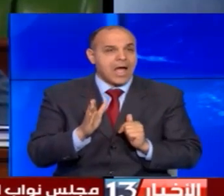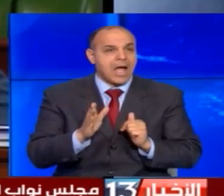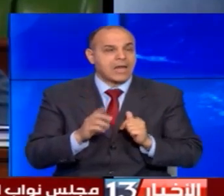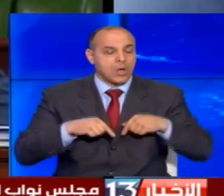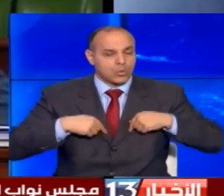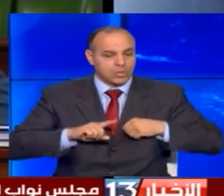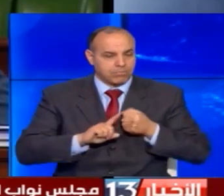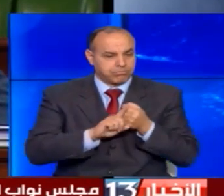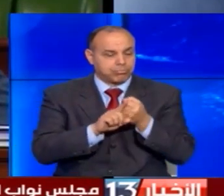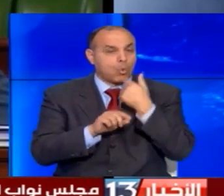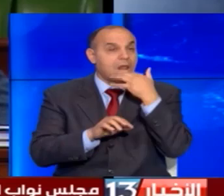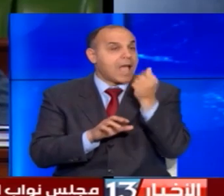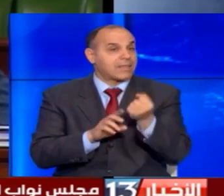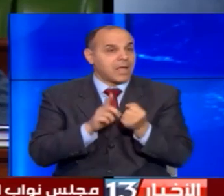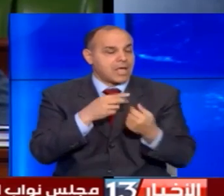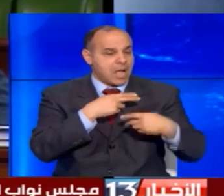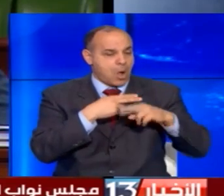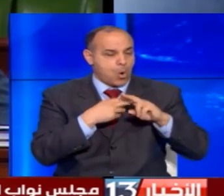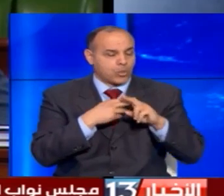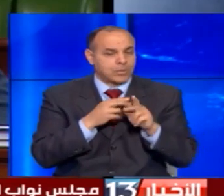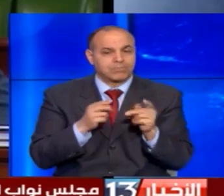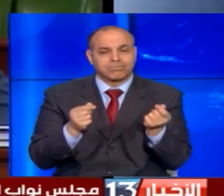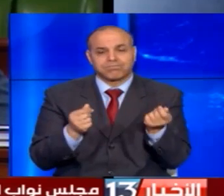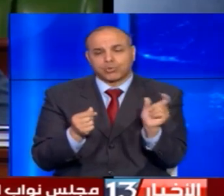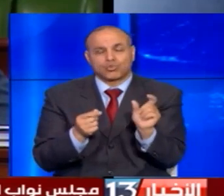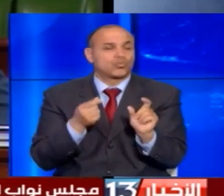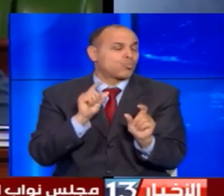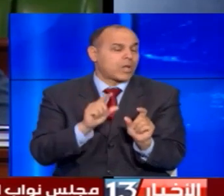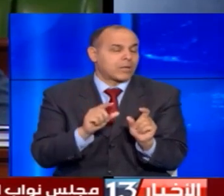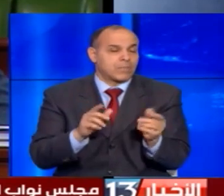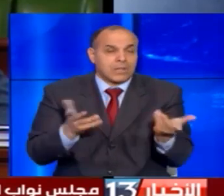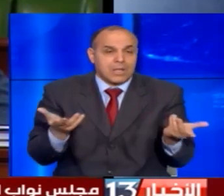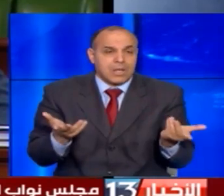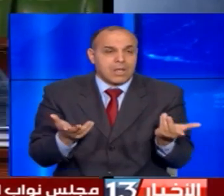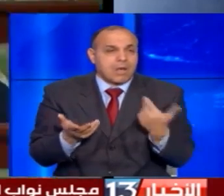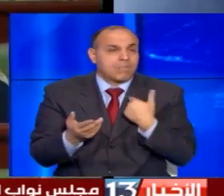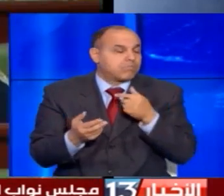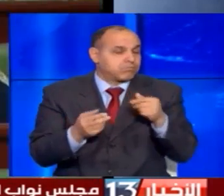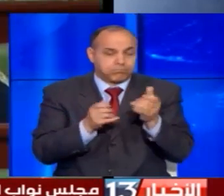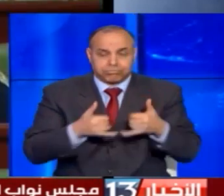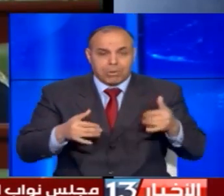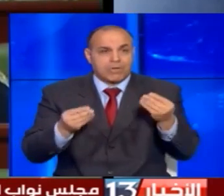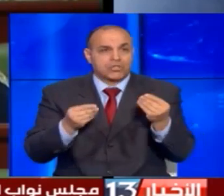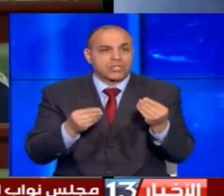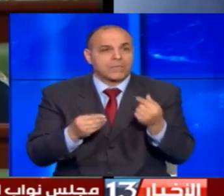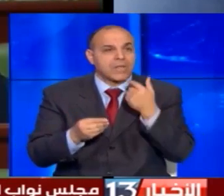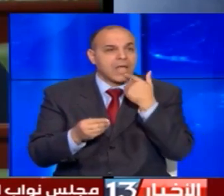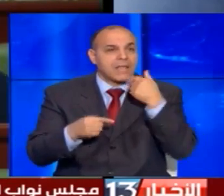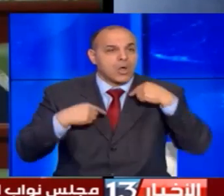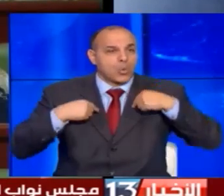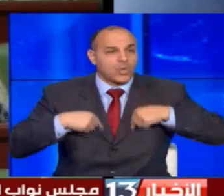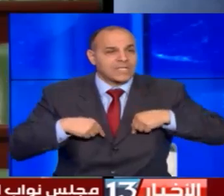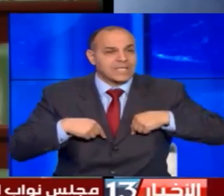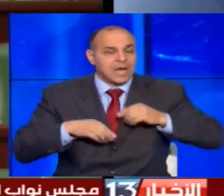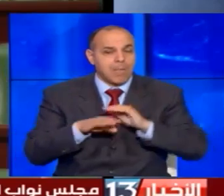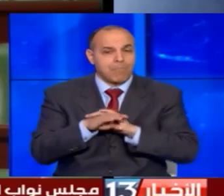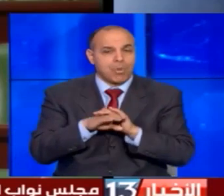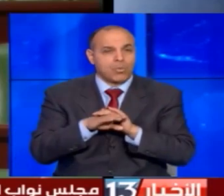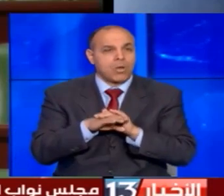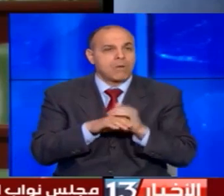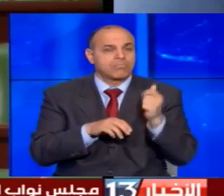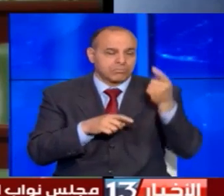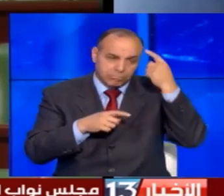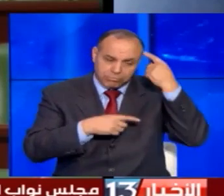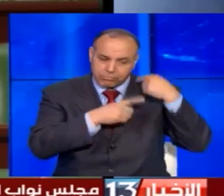تدخل المراكز الاجتماعية يعود لمحدودية الإمكانات وقدرة الاستيعاب، مؤكدا أن الوزارة بصدد إعادة